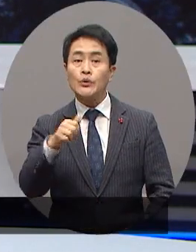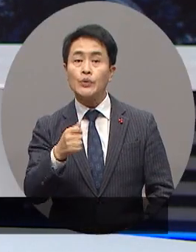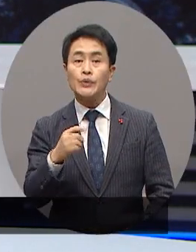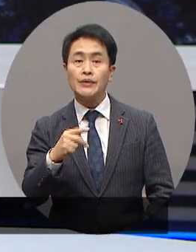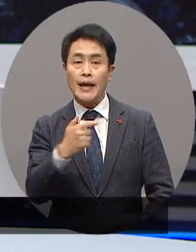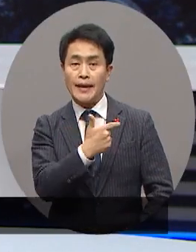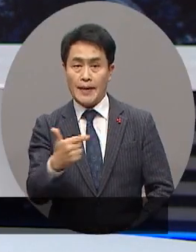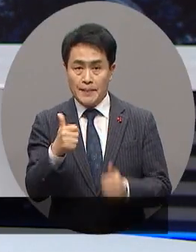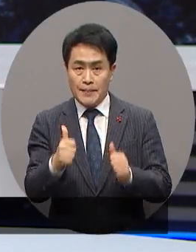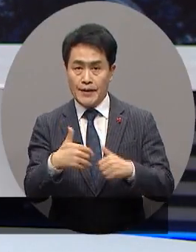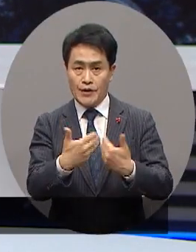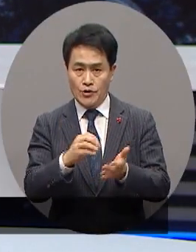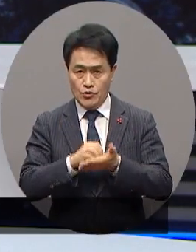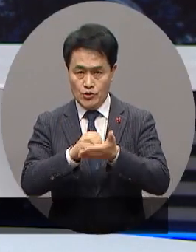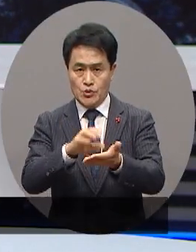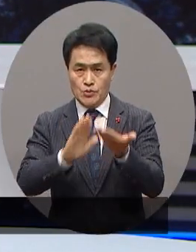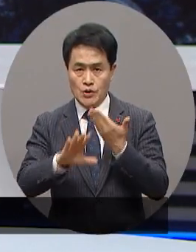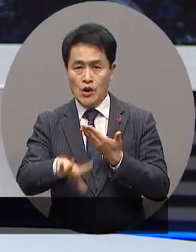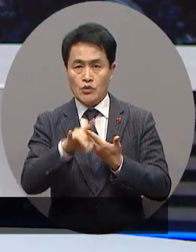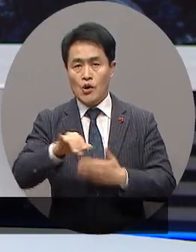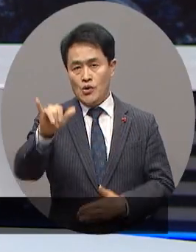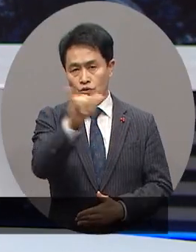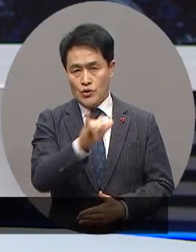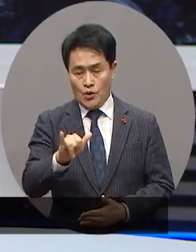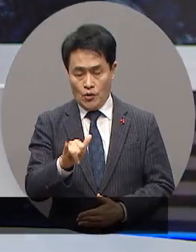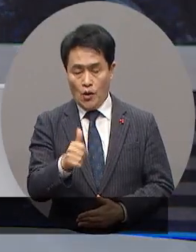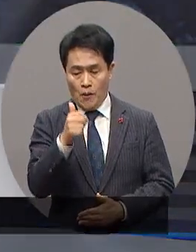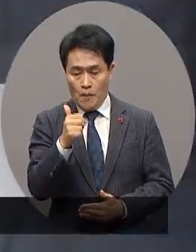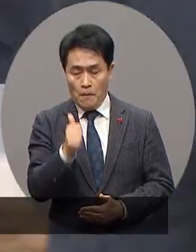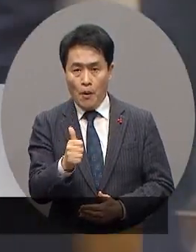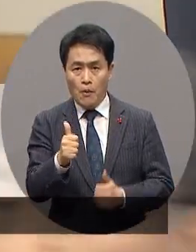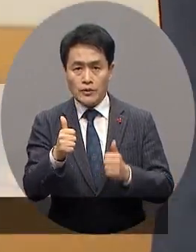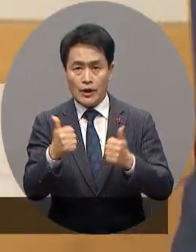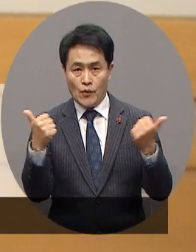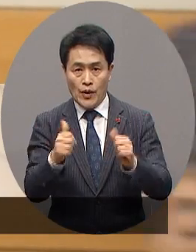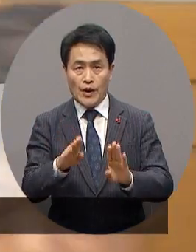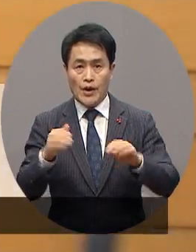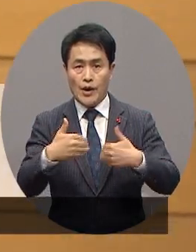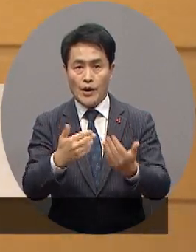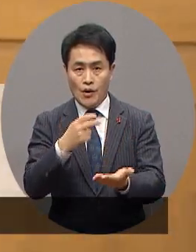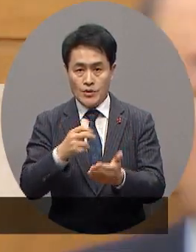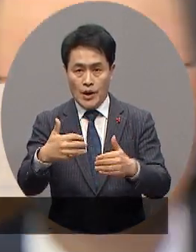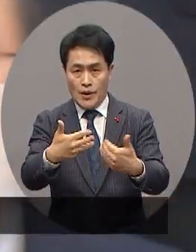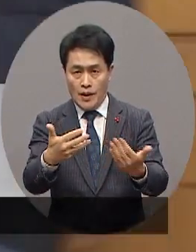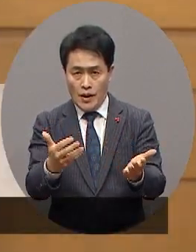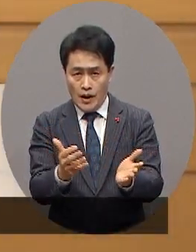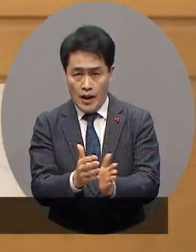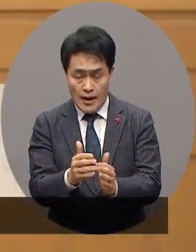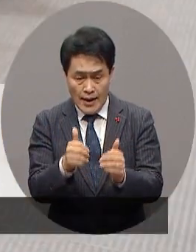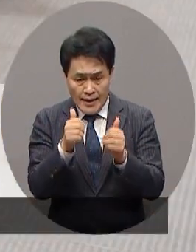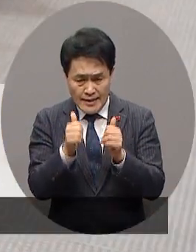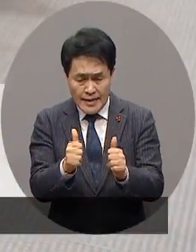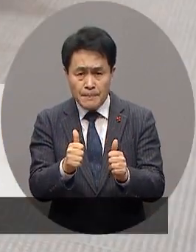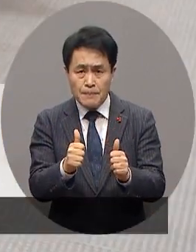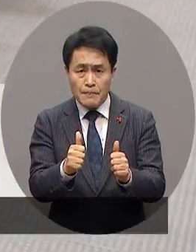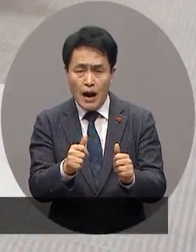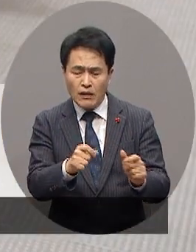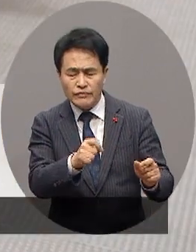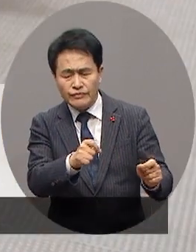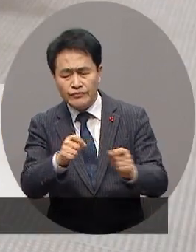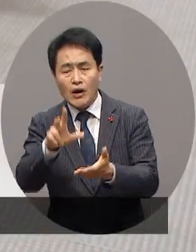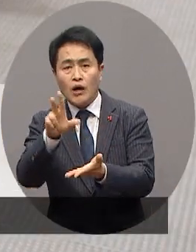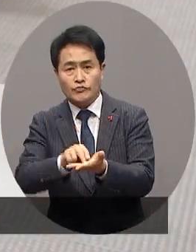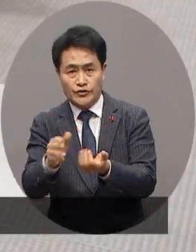조희대 대법원장이 취임 이후 처음으로 전국 법원장 회의를 열고 사법부가 직면한 재판 지연이라는